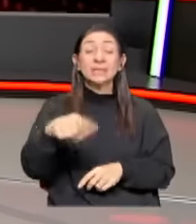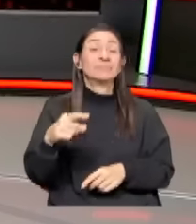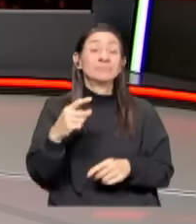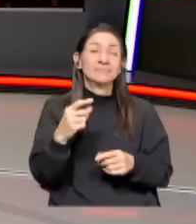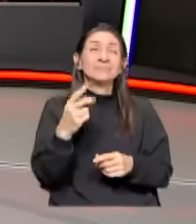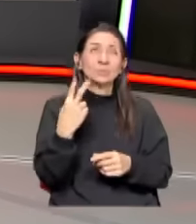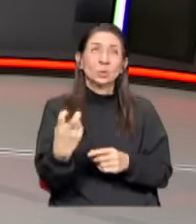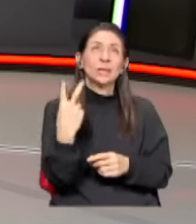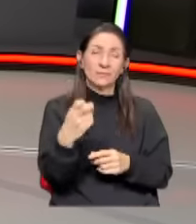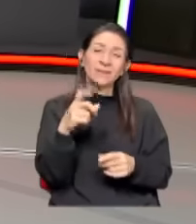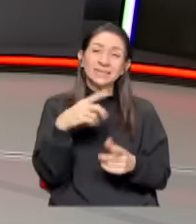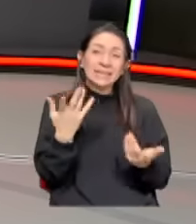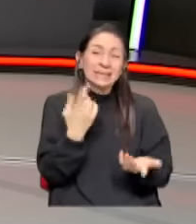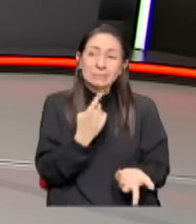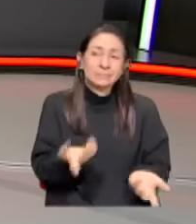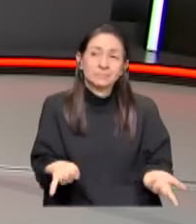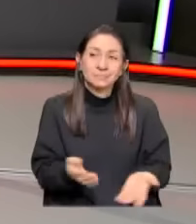ne diyeyim?